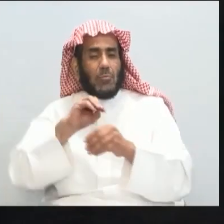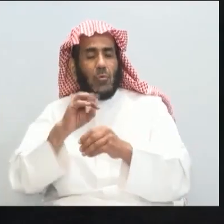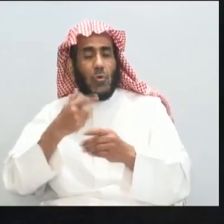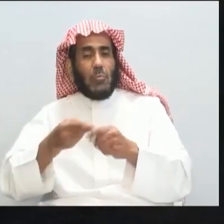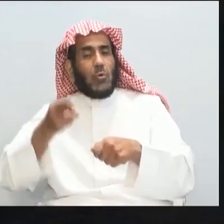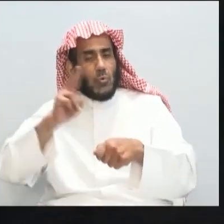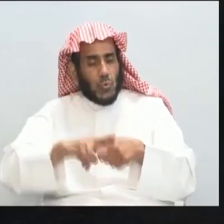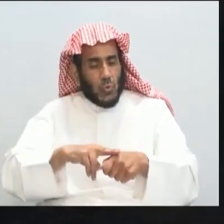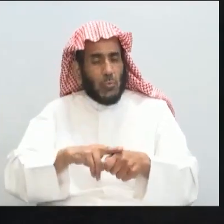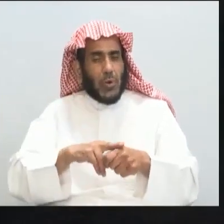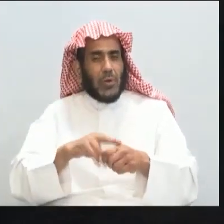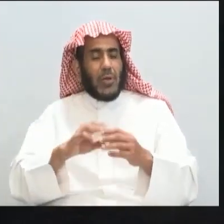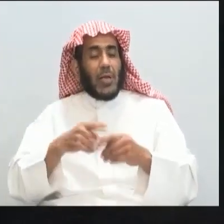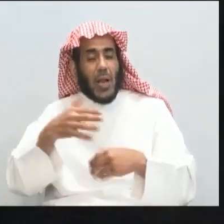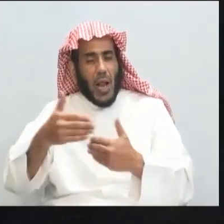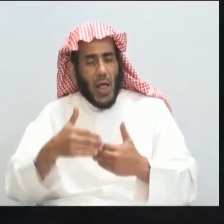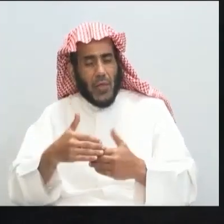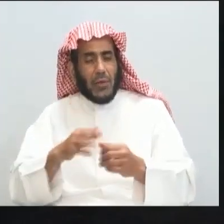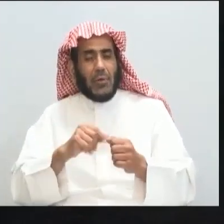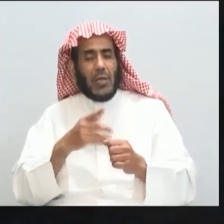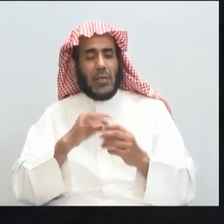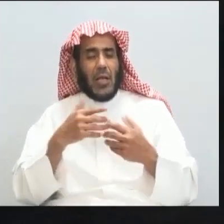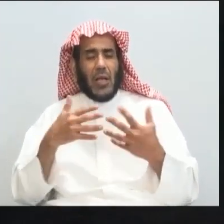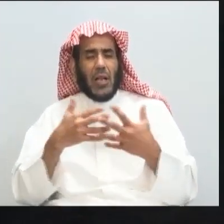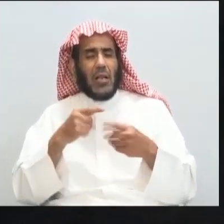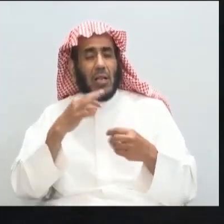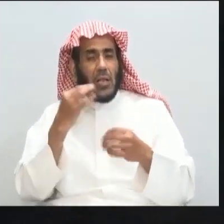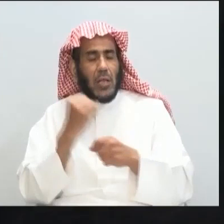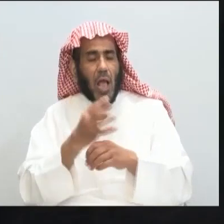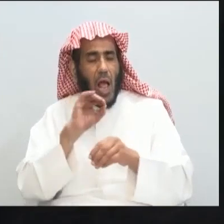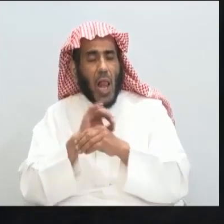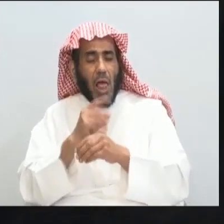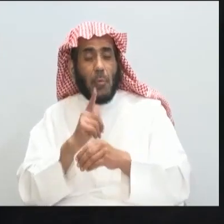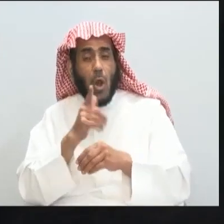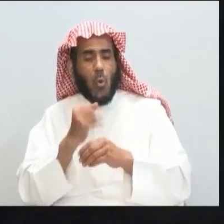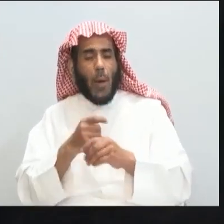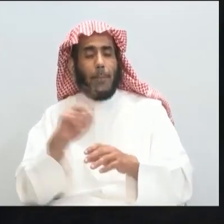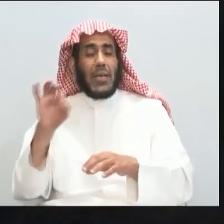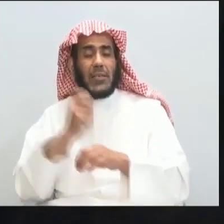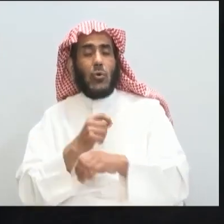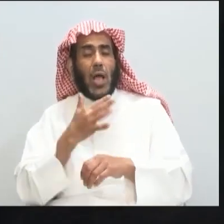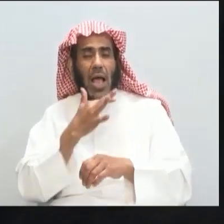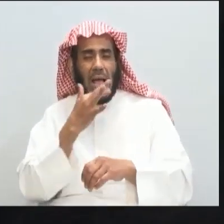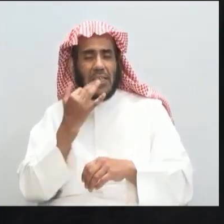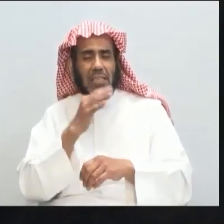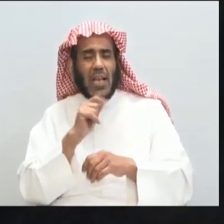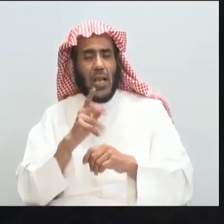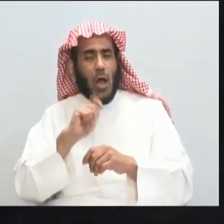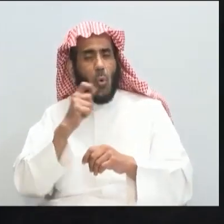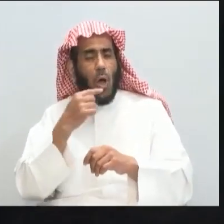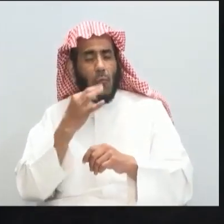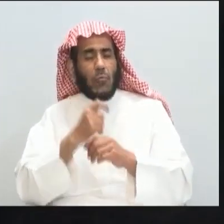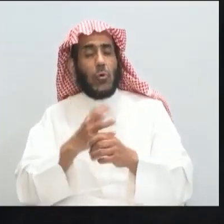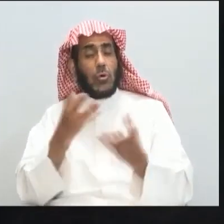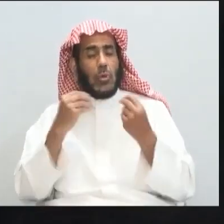يعيدونه مره اخرى الى الحاضره حتى لا تختلف او حتى يتعلم اللغه من اصلها لذلك هنا السليقه مهمه جدا في اكتساب